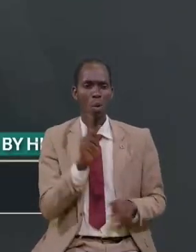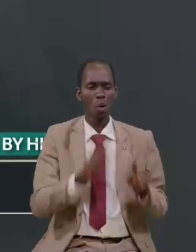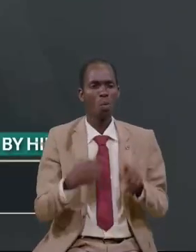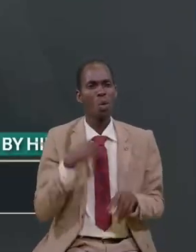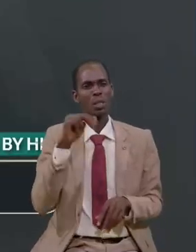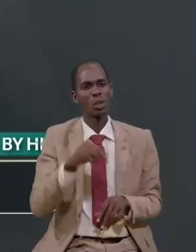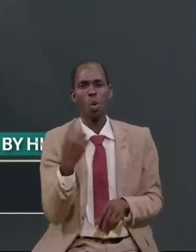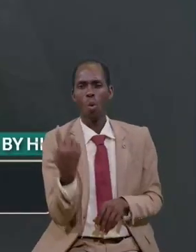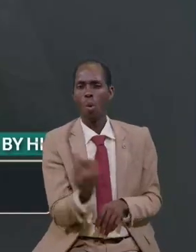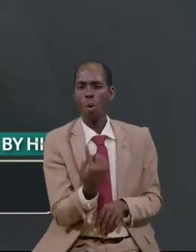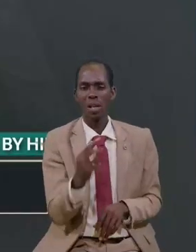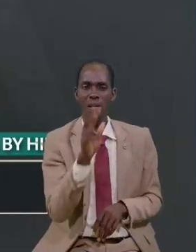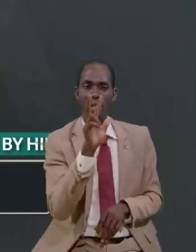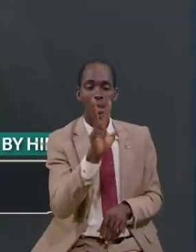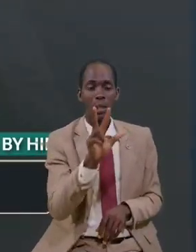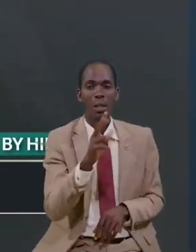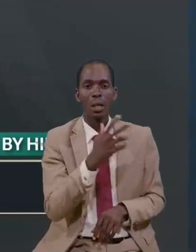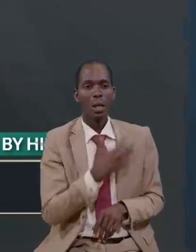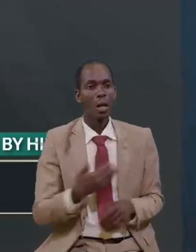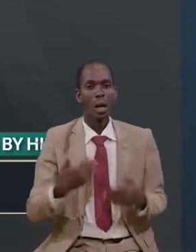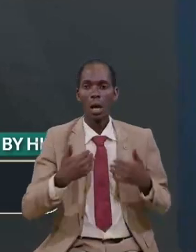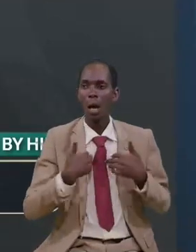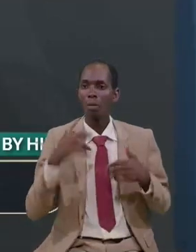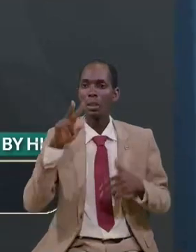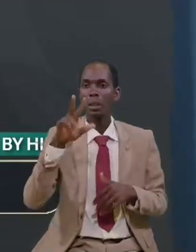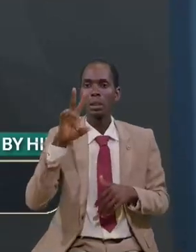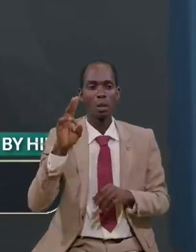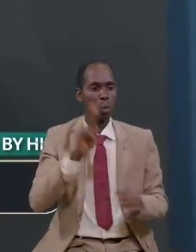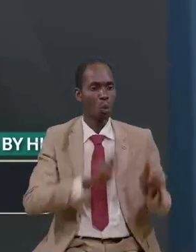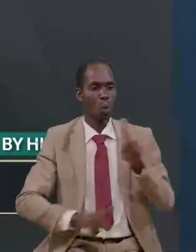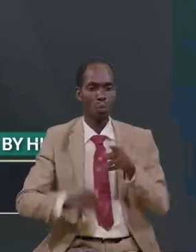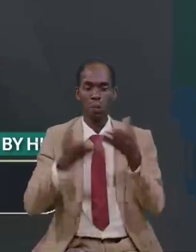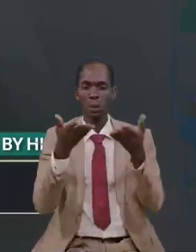3 seulement. Et ils sont 37.